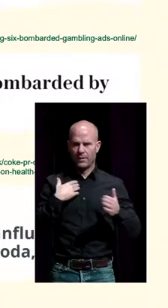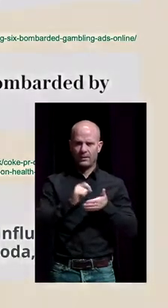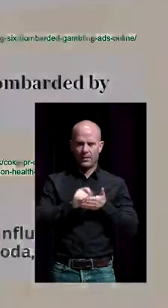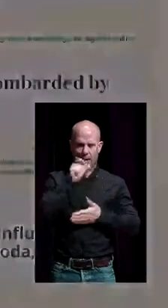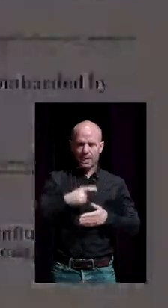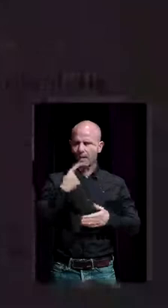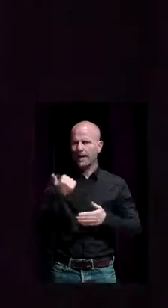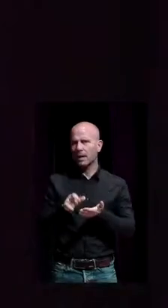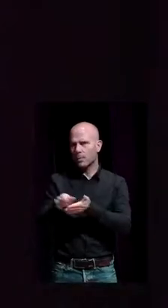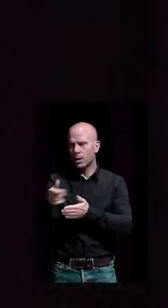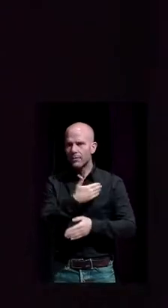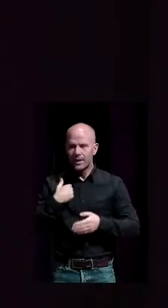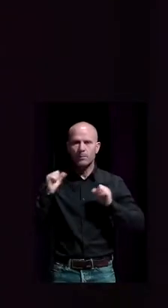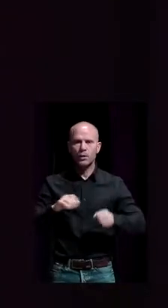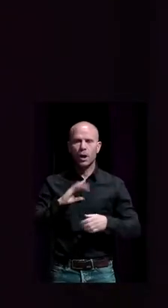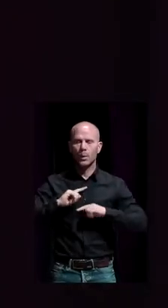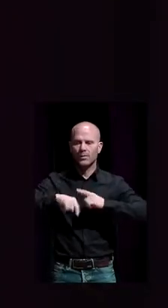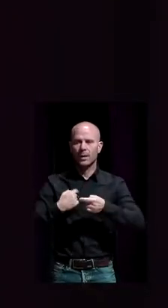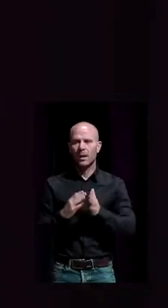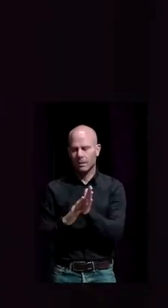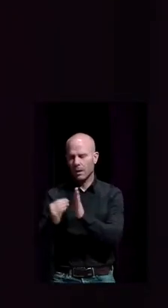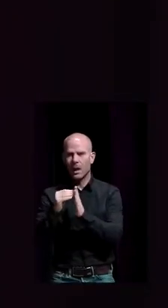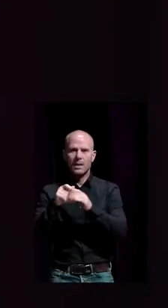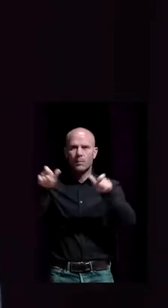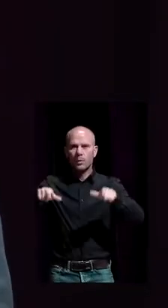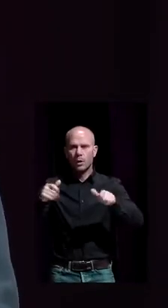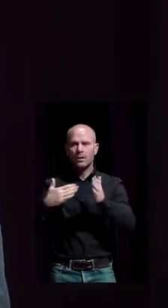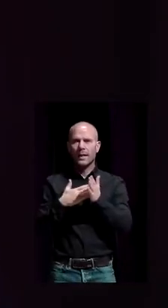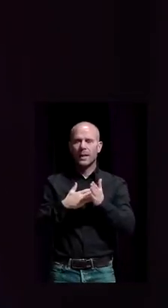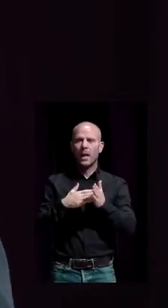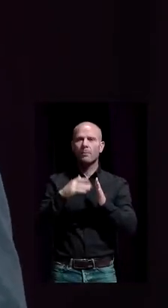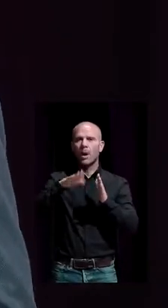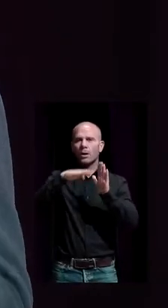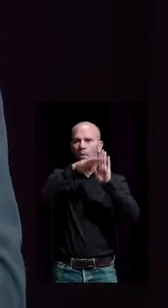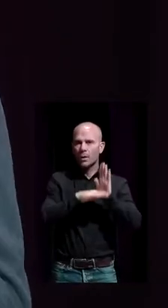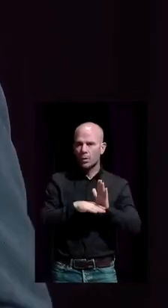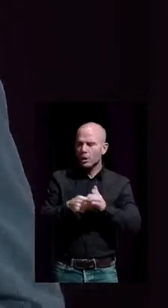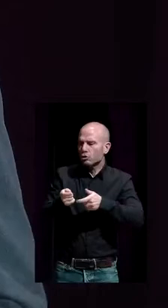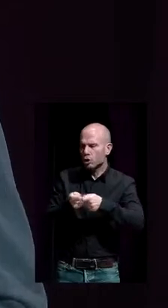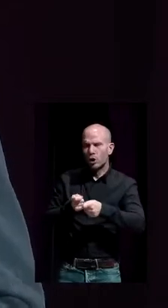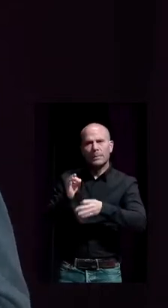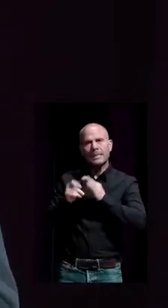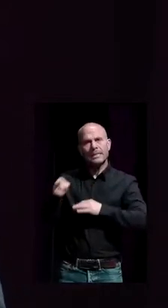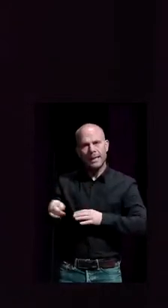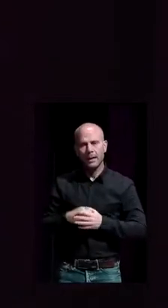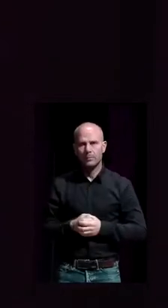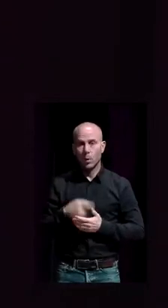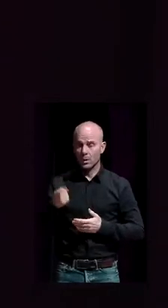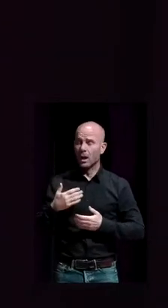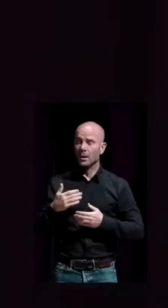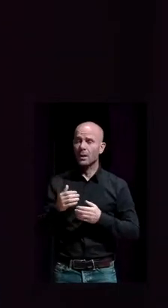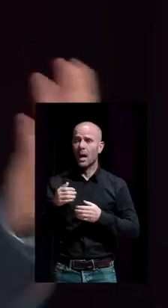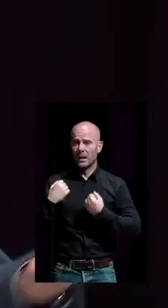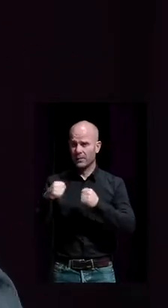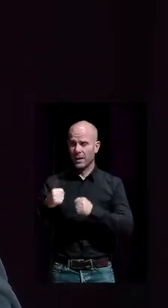här, att vi bör utveckla ett tilläggsprotokoll till barnkonventionen som just reglerar det. Och där pågår den aktiviteten i